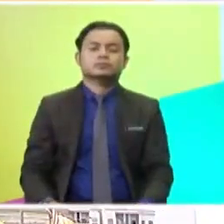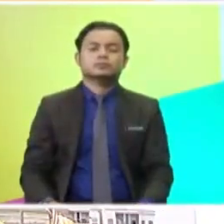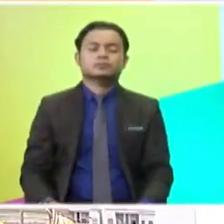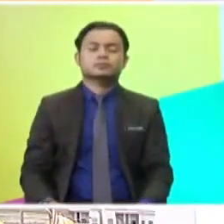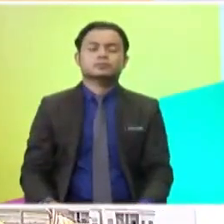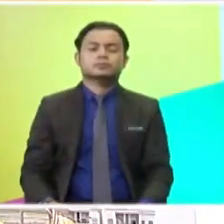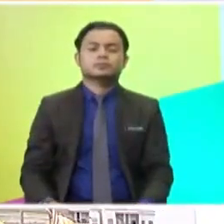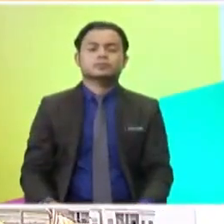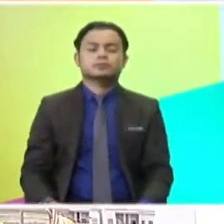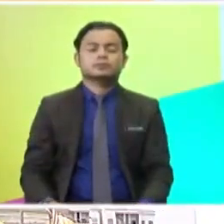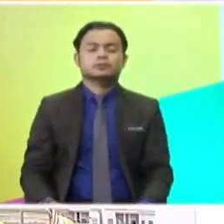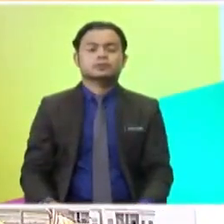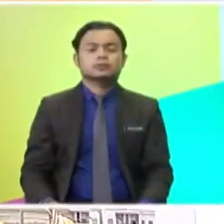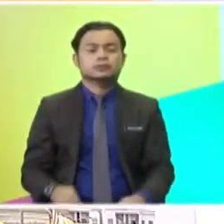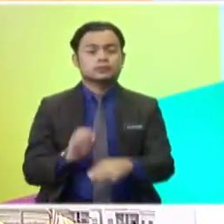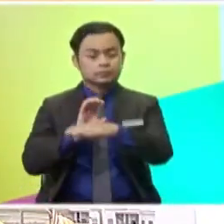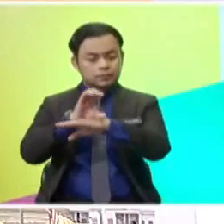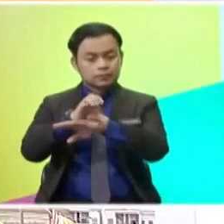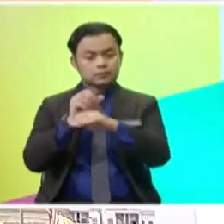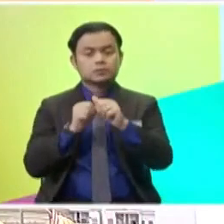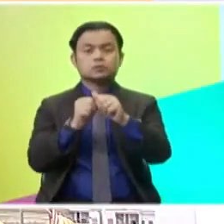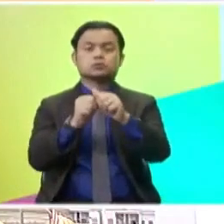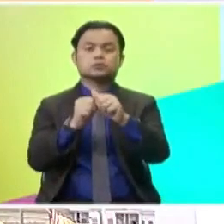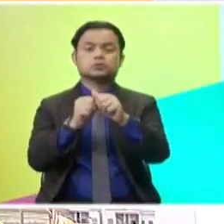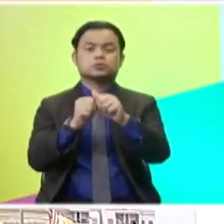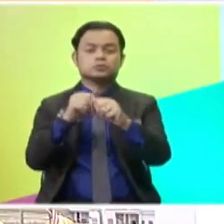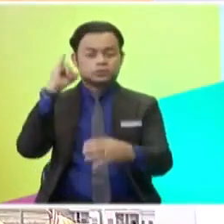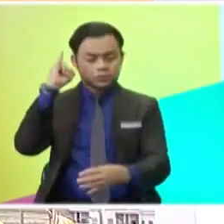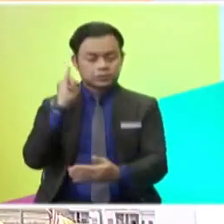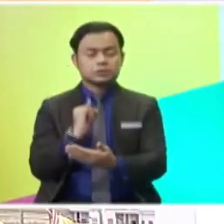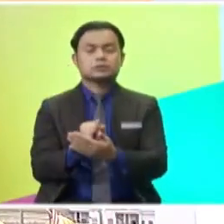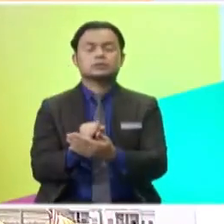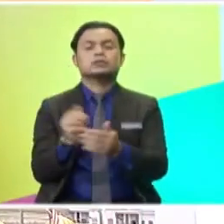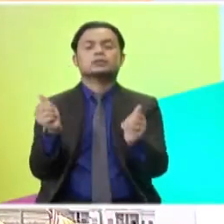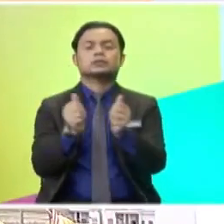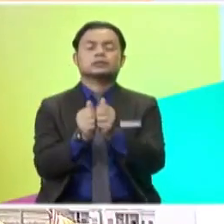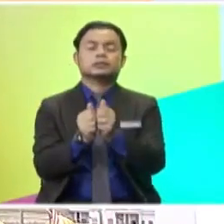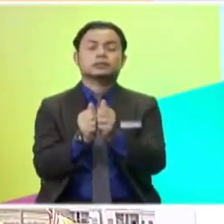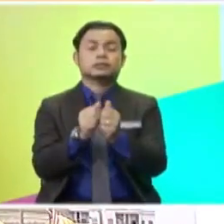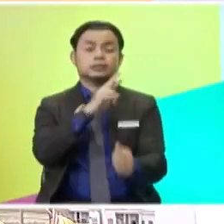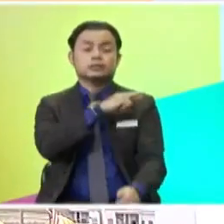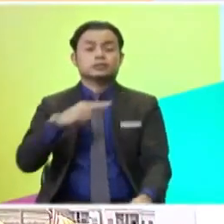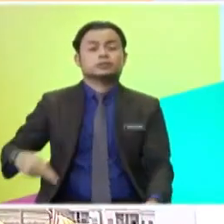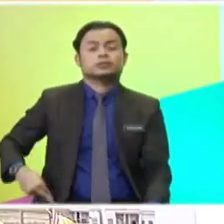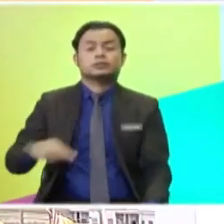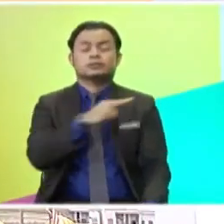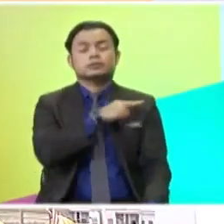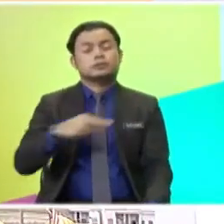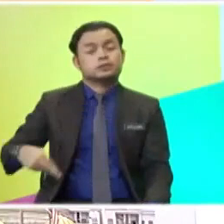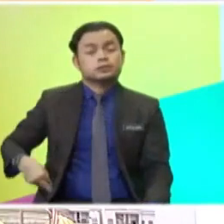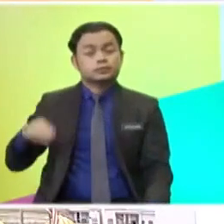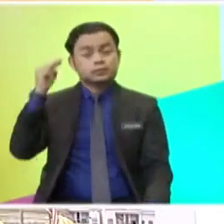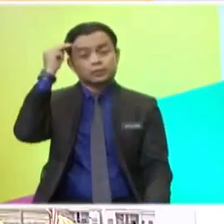terpaksa buat perjanjian dahulu okay, dengan raja-raja Melayu. Ha, okay. Dan sebab itulah negeri-negeri Melayu itu kemudian bukan dijajah